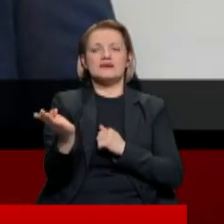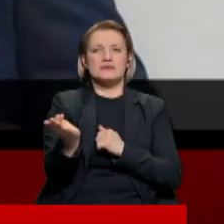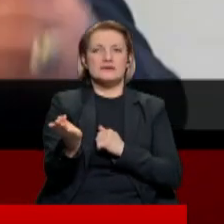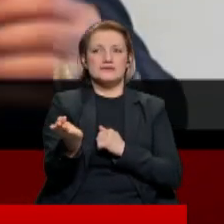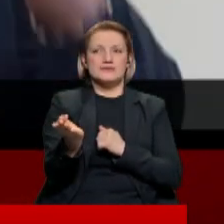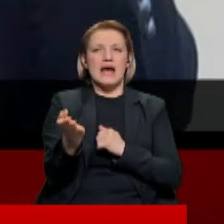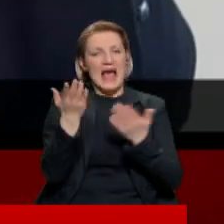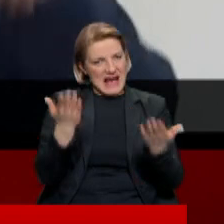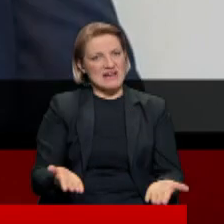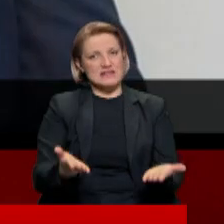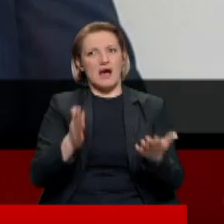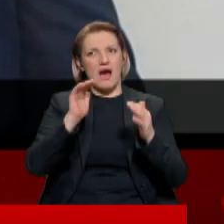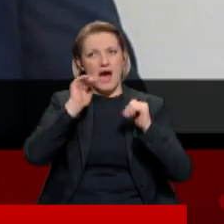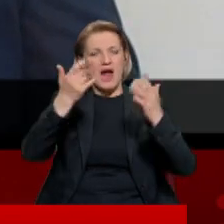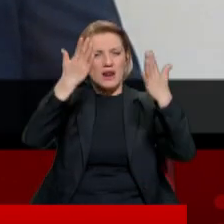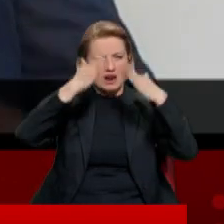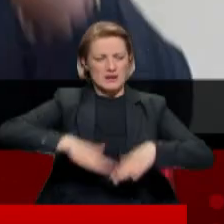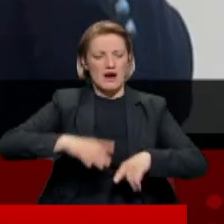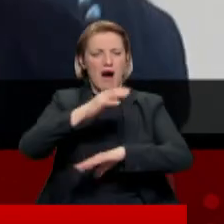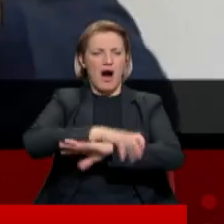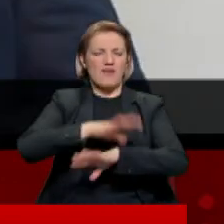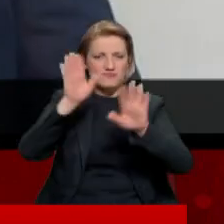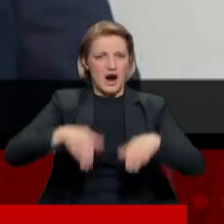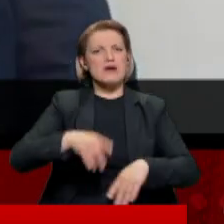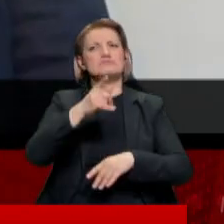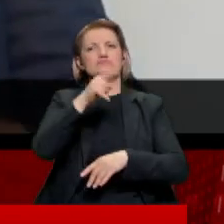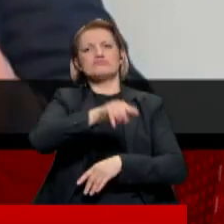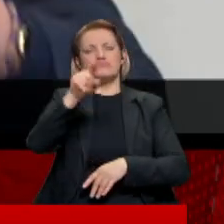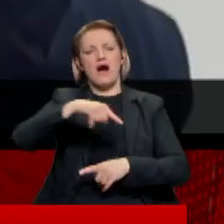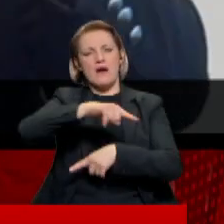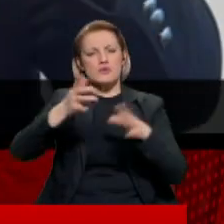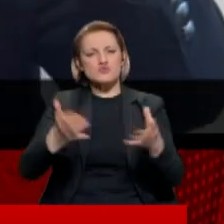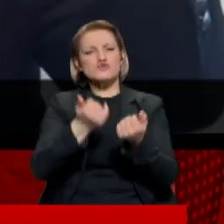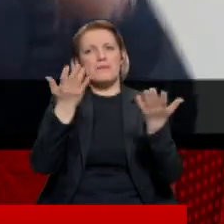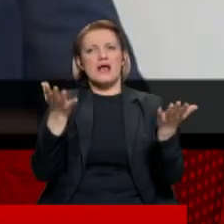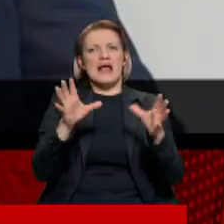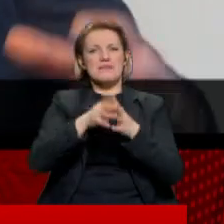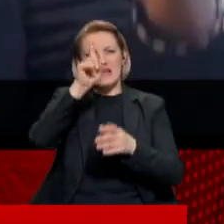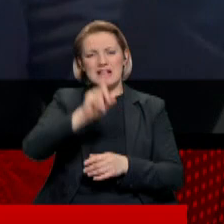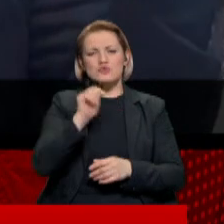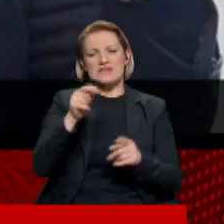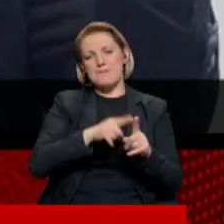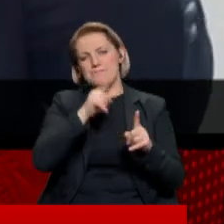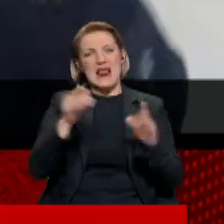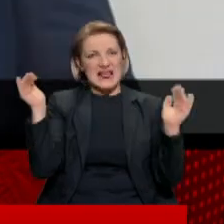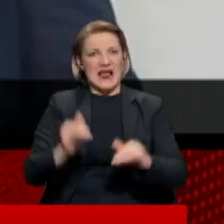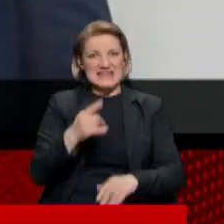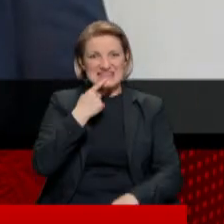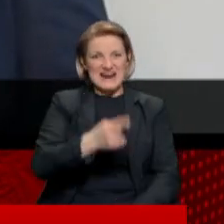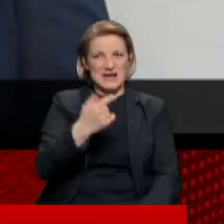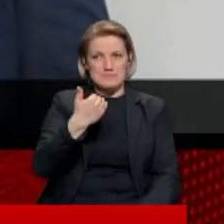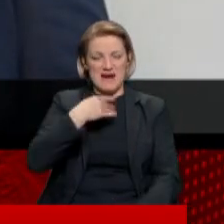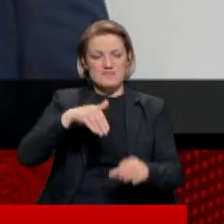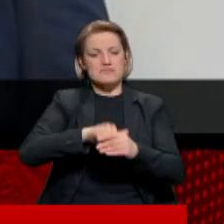Benden farklı bir şey söylerse evet, her göçükte, AFAD'da vardı, o da vardı, bu da vardı, arama kurtarma da ilk günden beri geldi derse